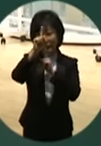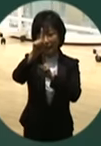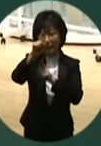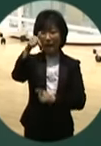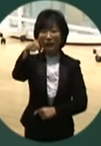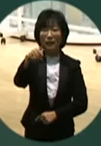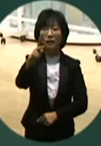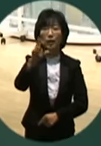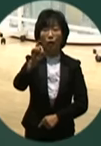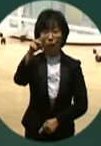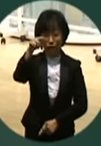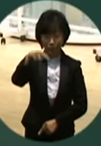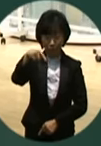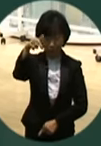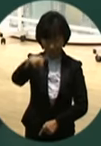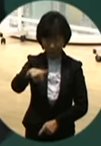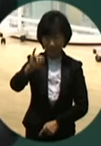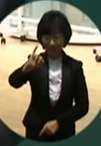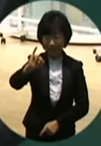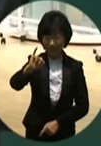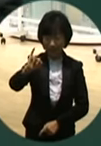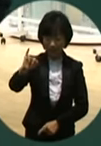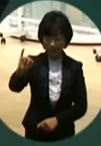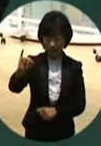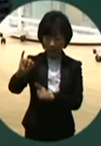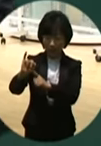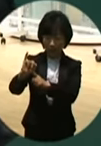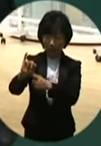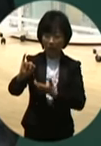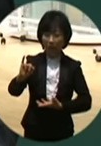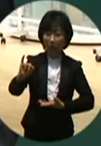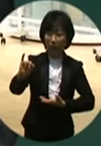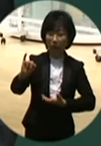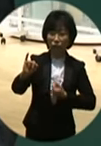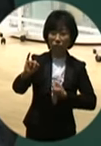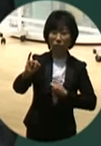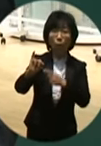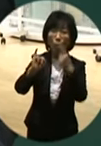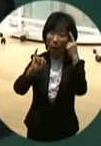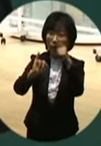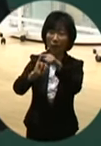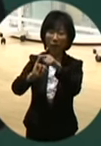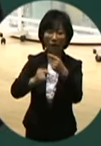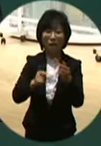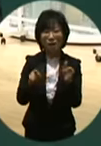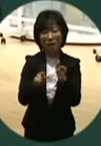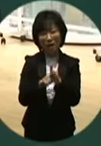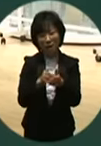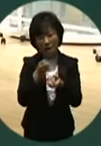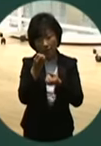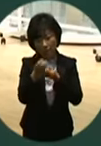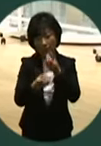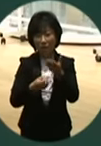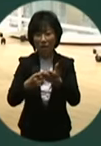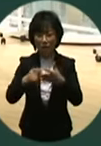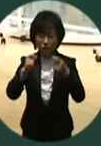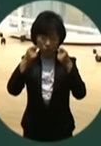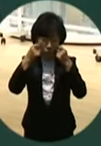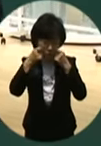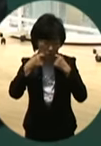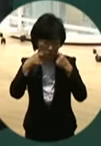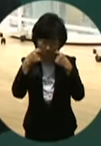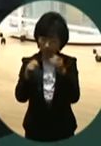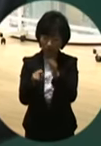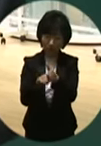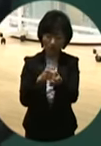still remember her name was Kyungsook Lee. 간증을 하는 거예요. Gave a testimony. 너무 감사 눈물로. So she was so moved.